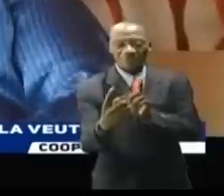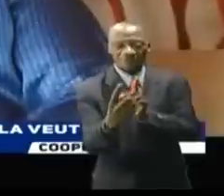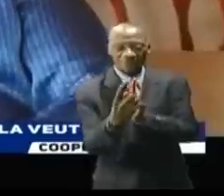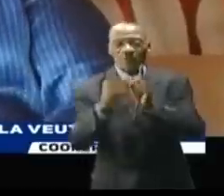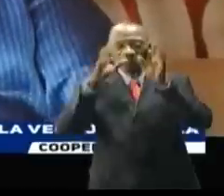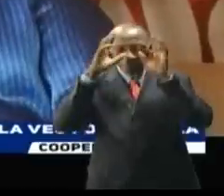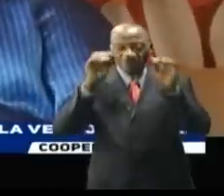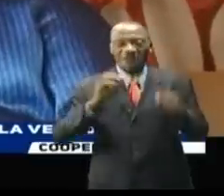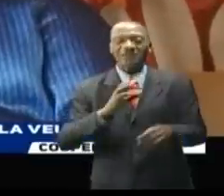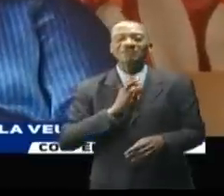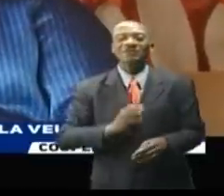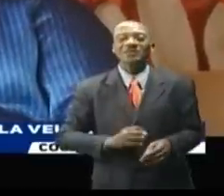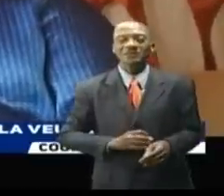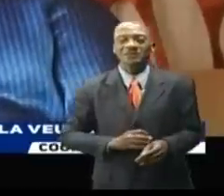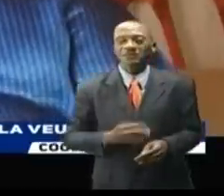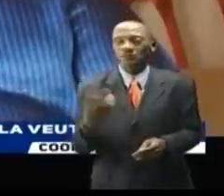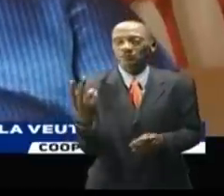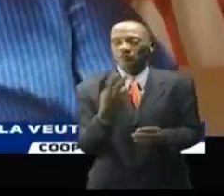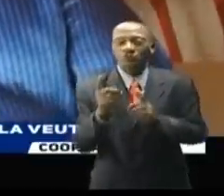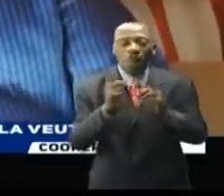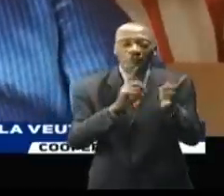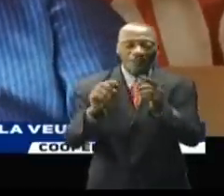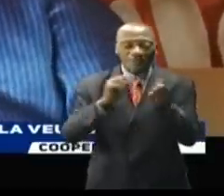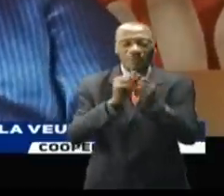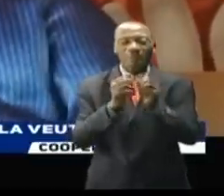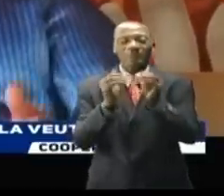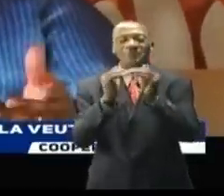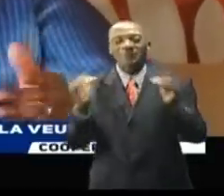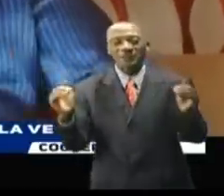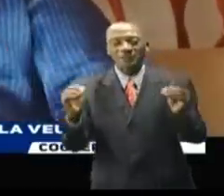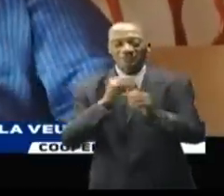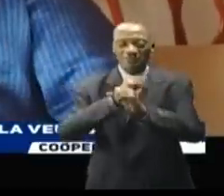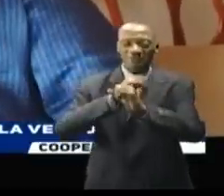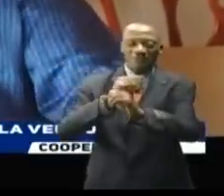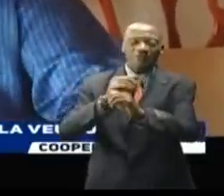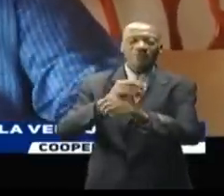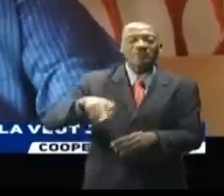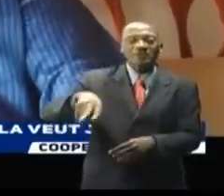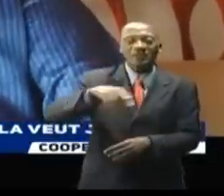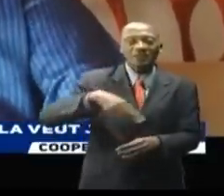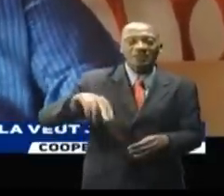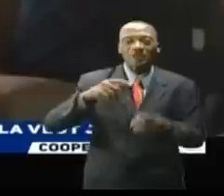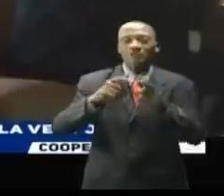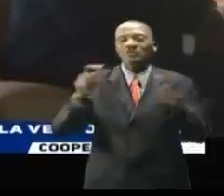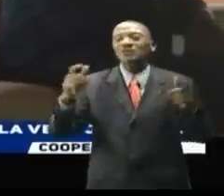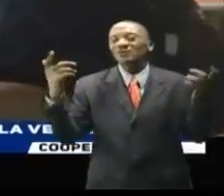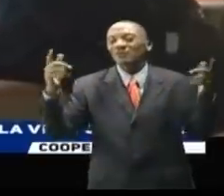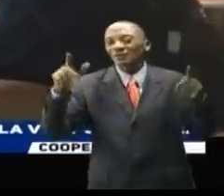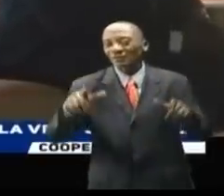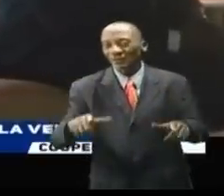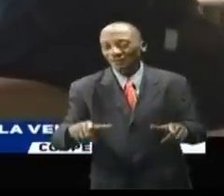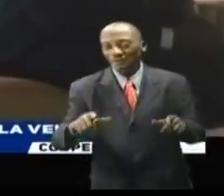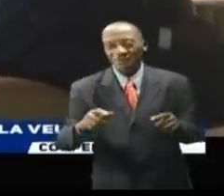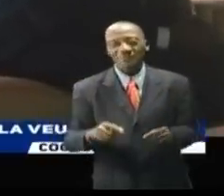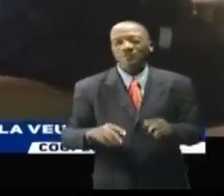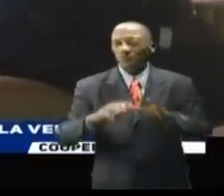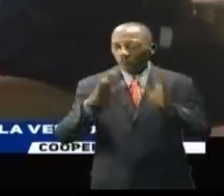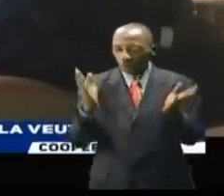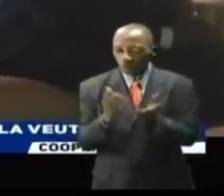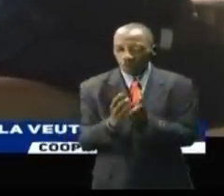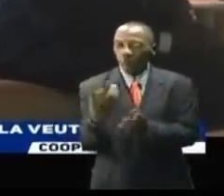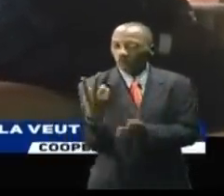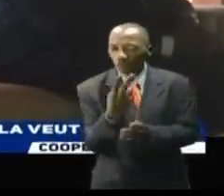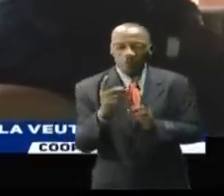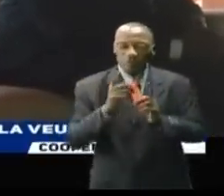Tshilombo. Les questions de paix et de sécurité dans la région des Grands Lacs, surtout dans l'est de la RDC, ont occupé une bonne place des